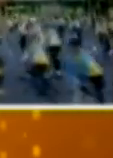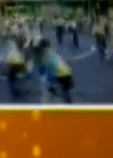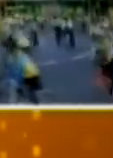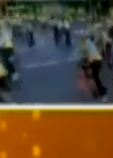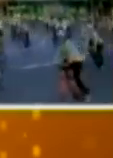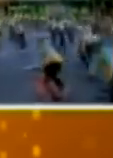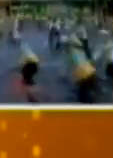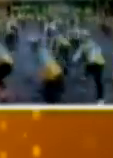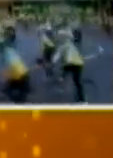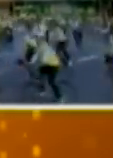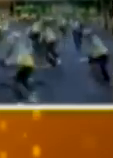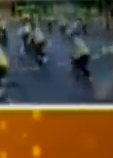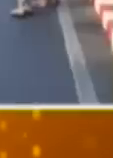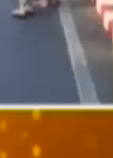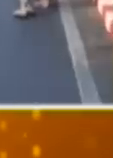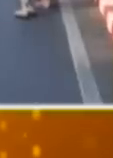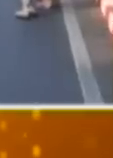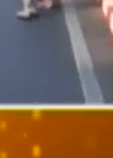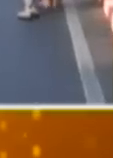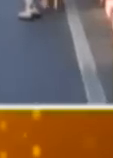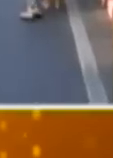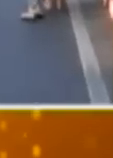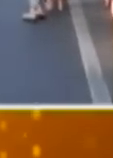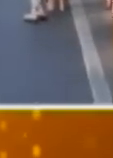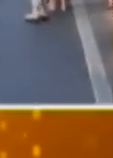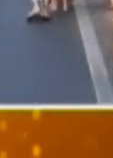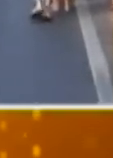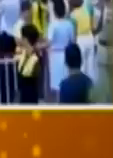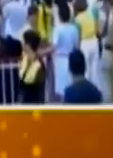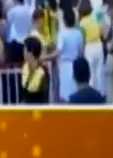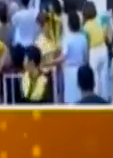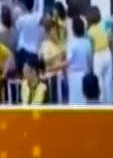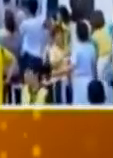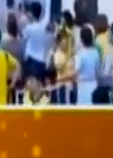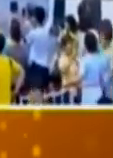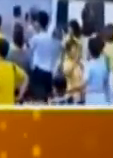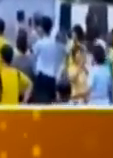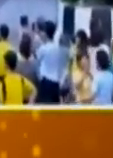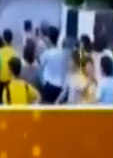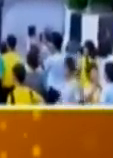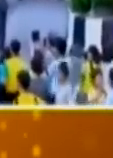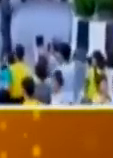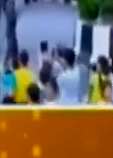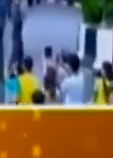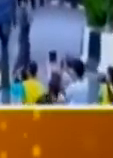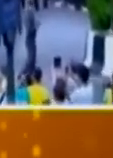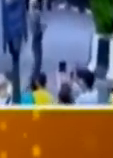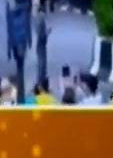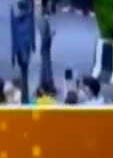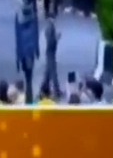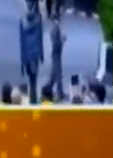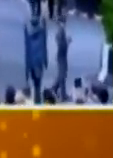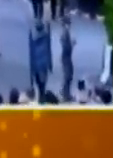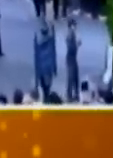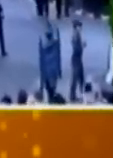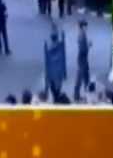ๆคนด้วยที่ล้วนมีส่วนร่วมในความสำเร็จเป็นเจ้าภาพร่วมกันรวมทั้งเจ้าที่ทุกฝ่ายทุกภาคส่วนทั้งภาค